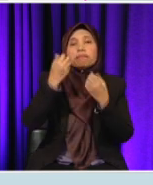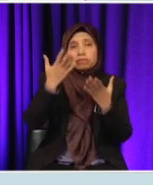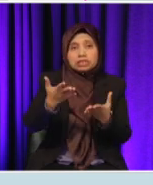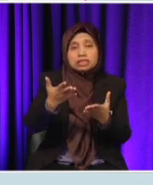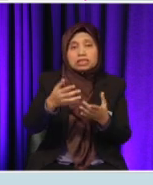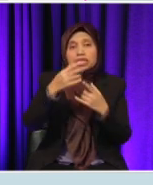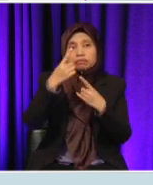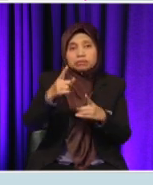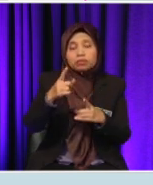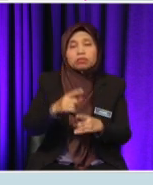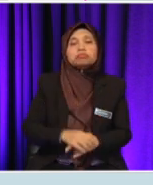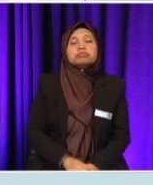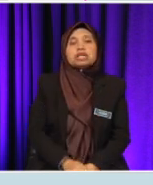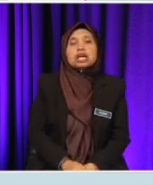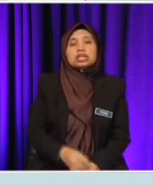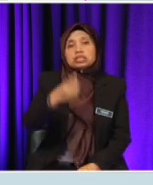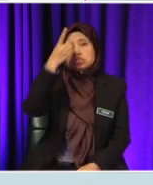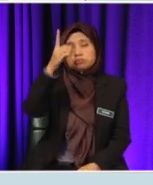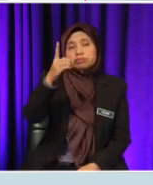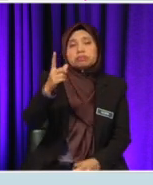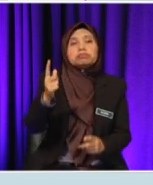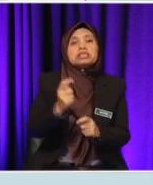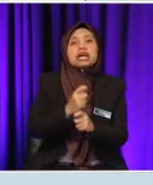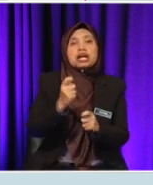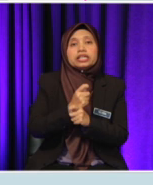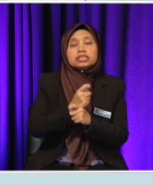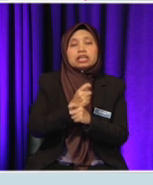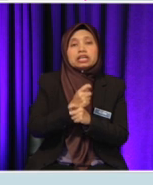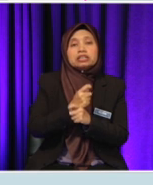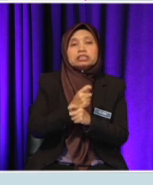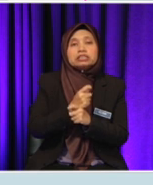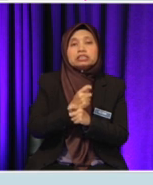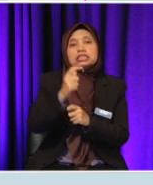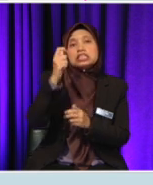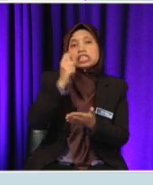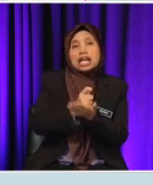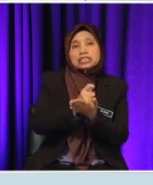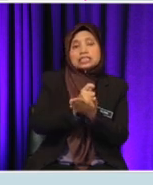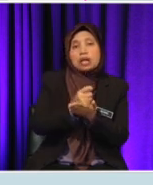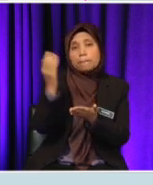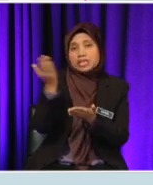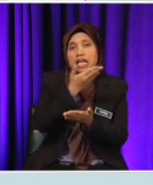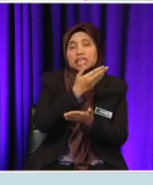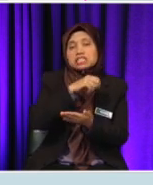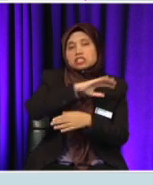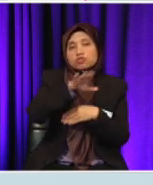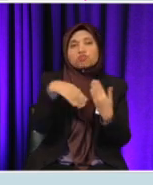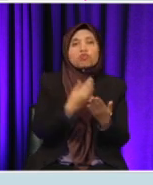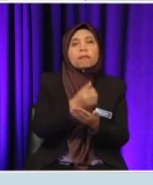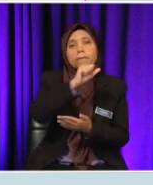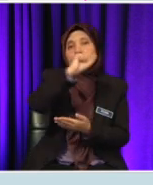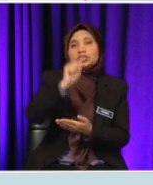menjawab Oke demi pertahanan hak sesama tegas menangkis Segala persoalan oke